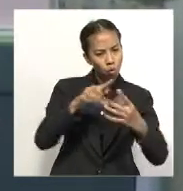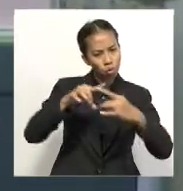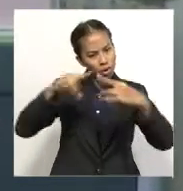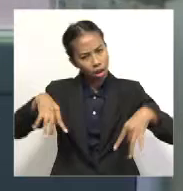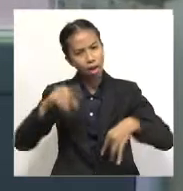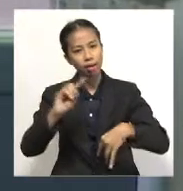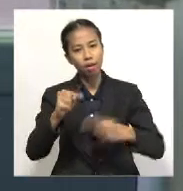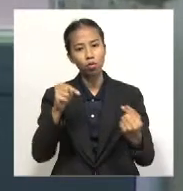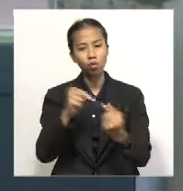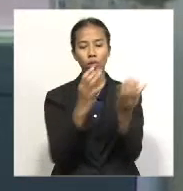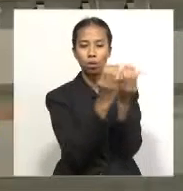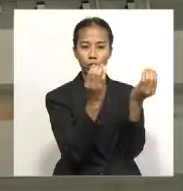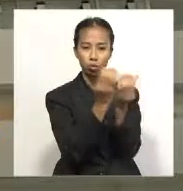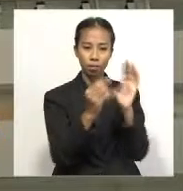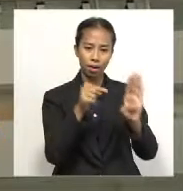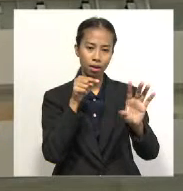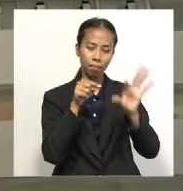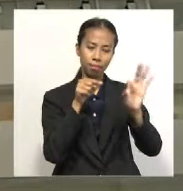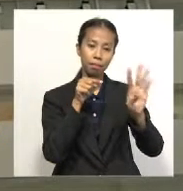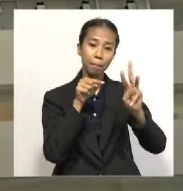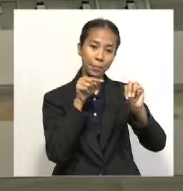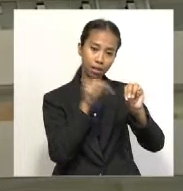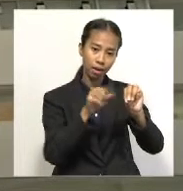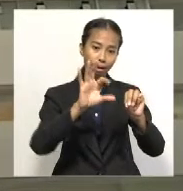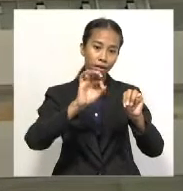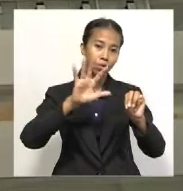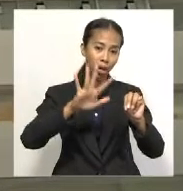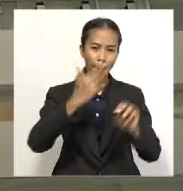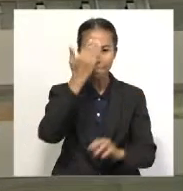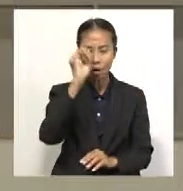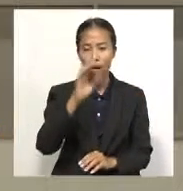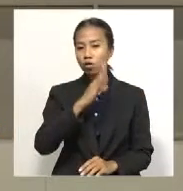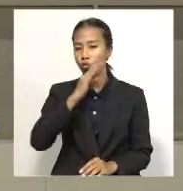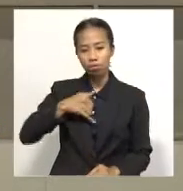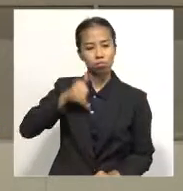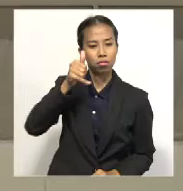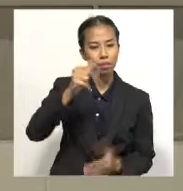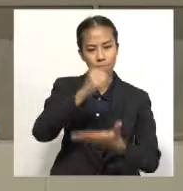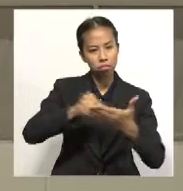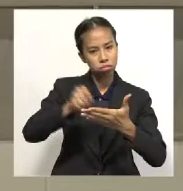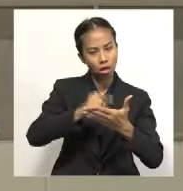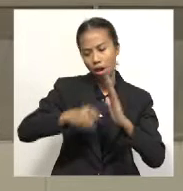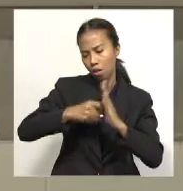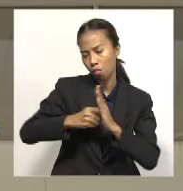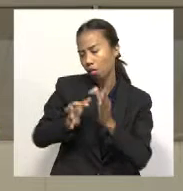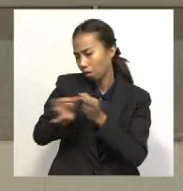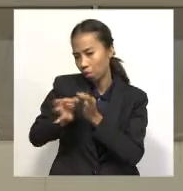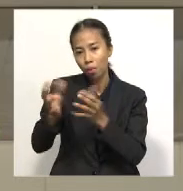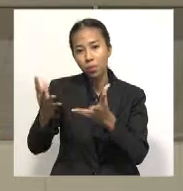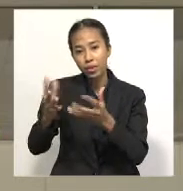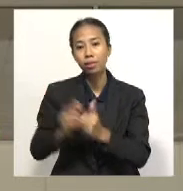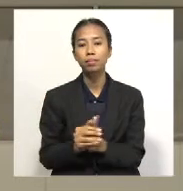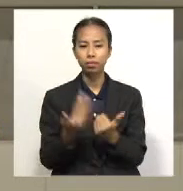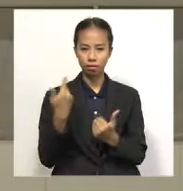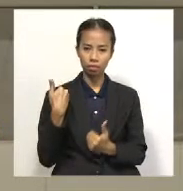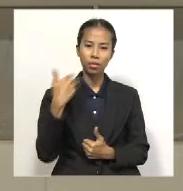รา95วรรค3ที่ระบุว่าผู้ไม่ไปใช้สิทธิ์เลือกตั้งโดยไม่แจ้งเหตุอันควรตามกฎหมายลูกว่าด้วยการเลือกตั้งส.ส.